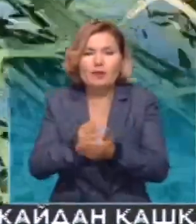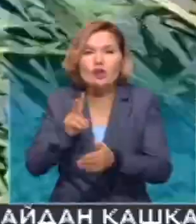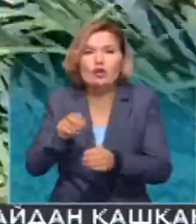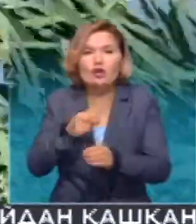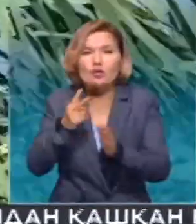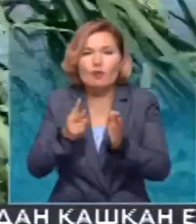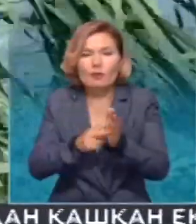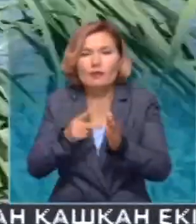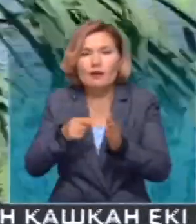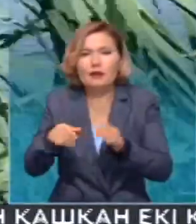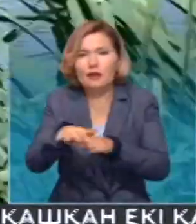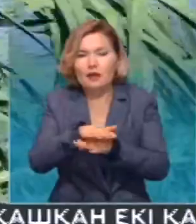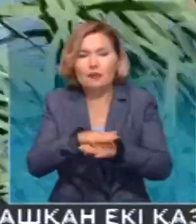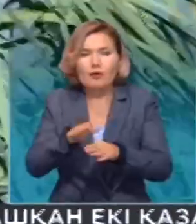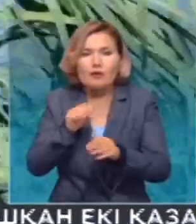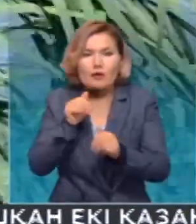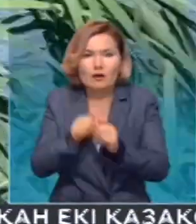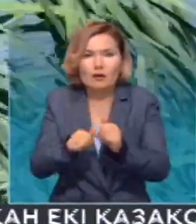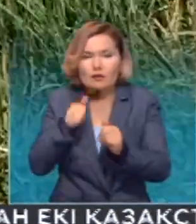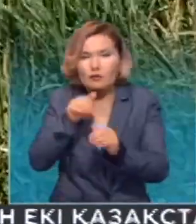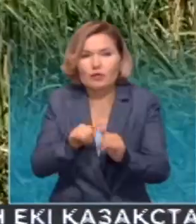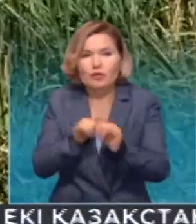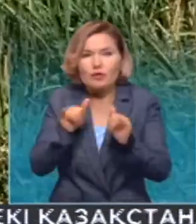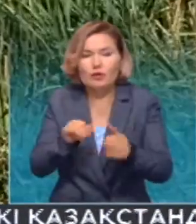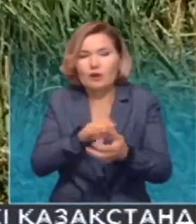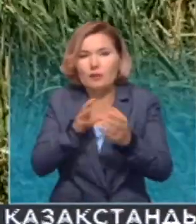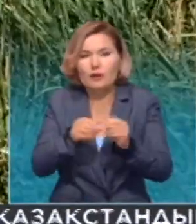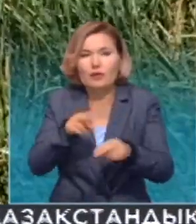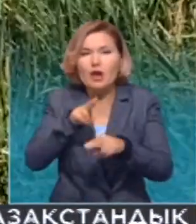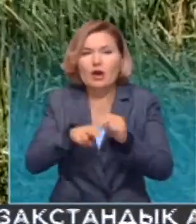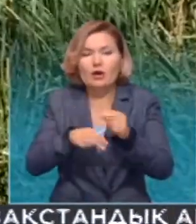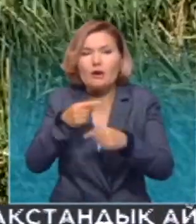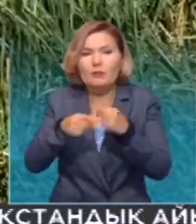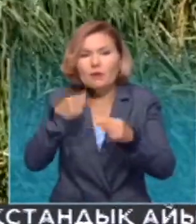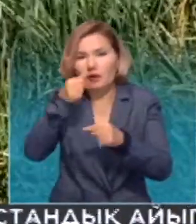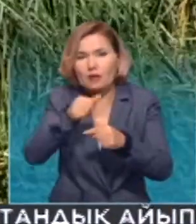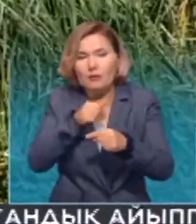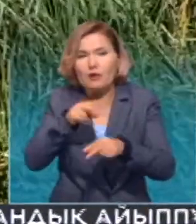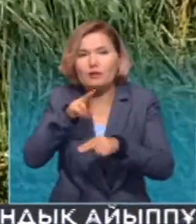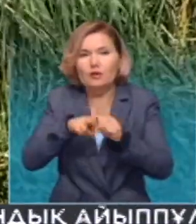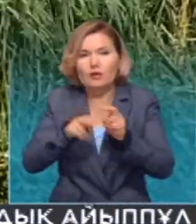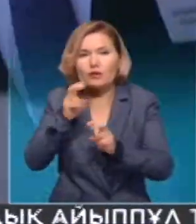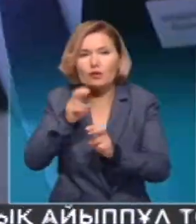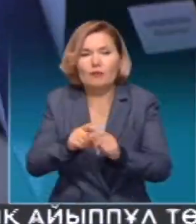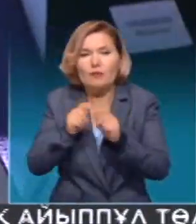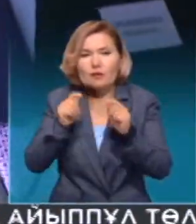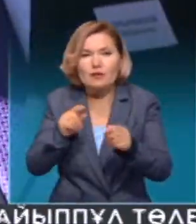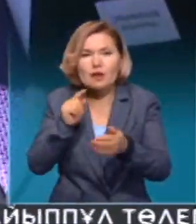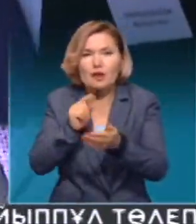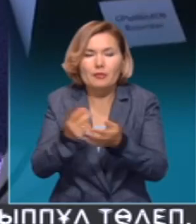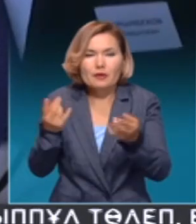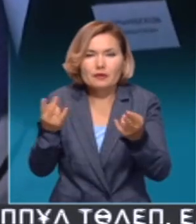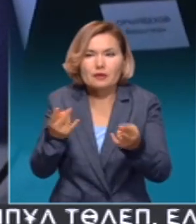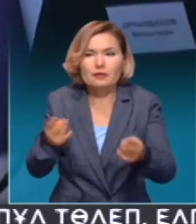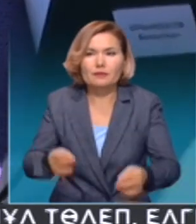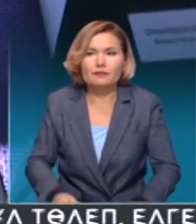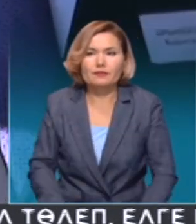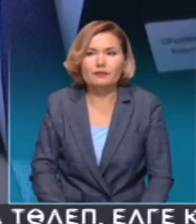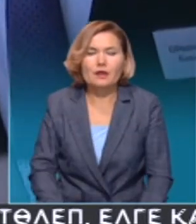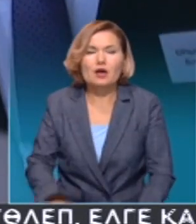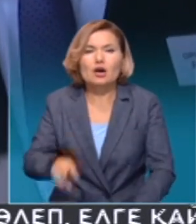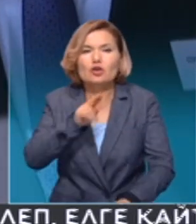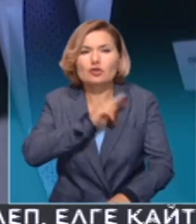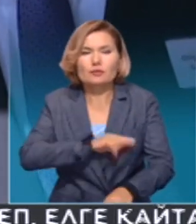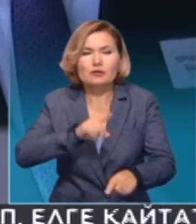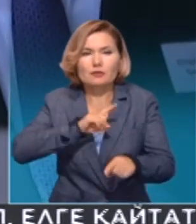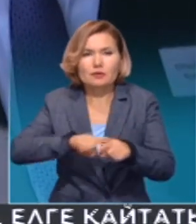гектар аумақтың көлемі артып барады. Сондықтан үкімет басшысы құрылысқа келесі жылдан бастап кірісуді тапсырды. Бұл жұмысты жеделдету